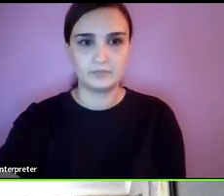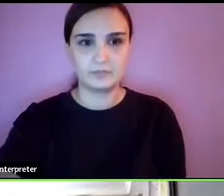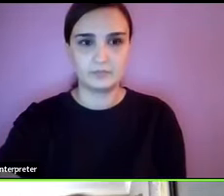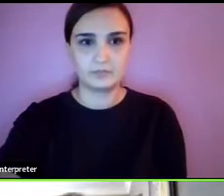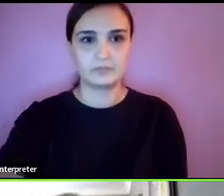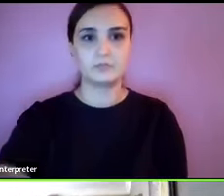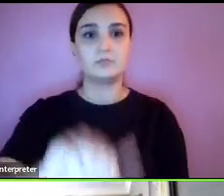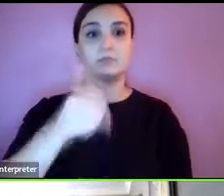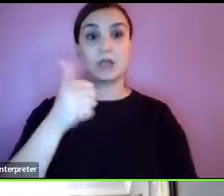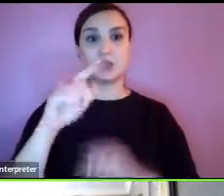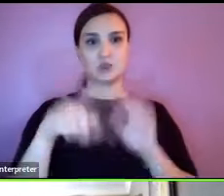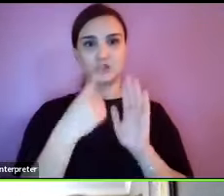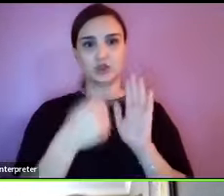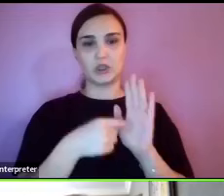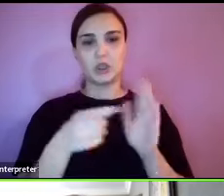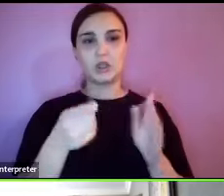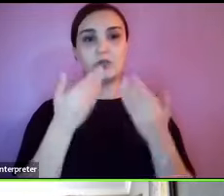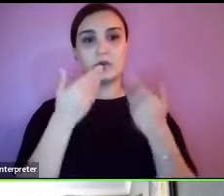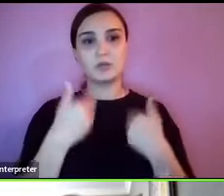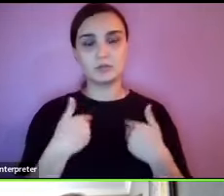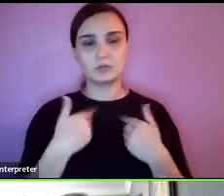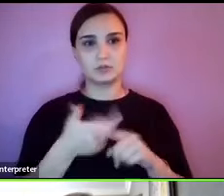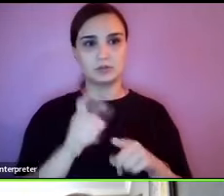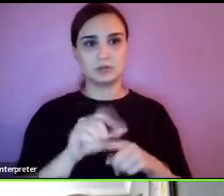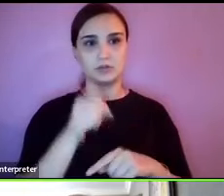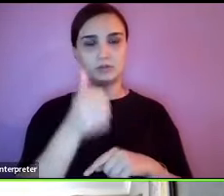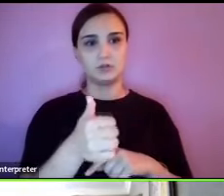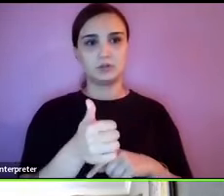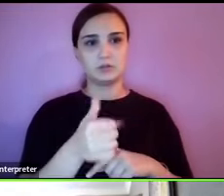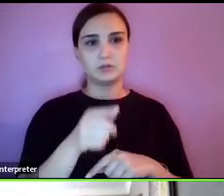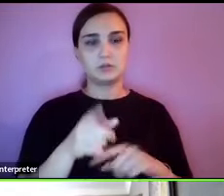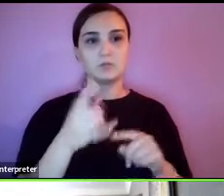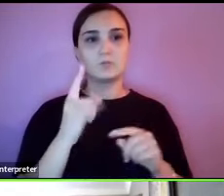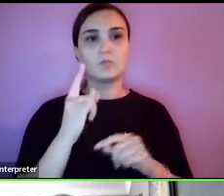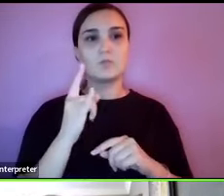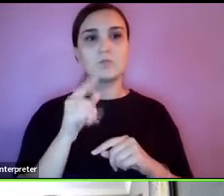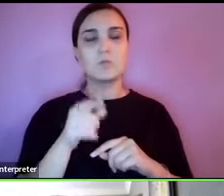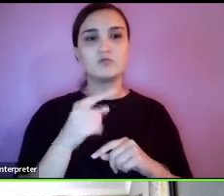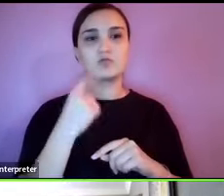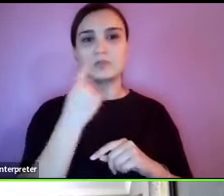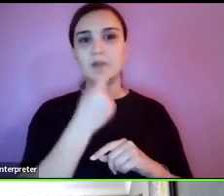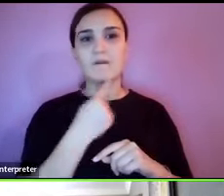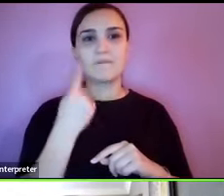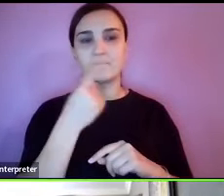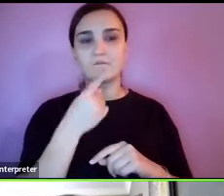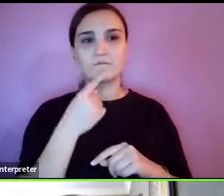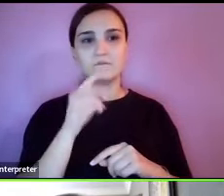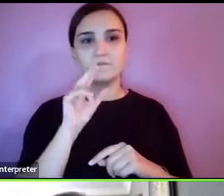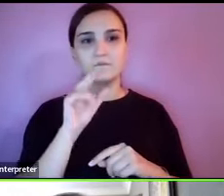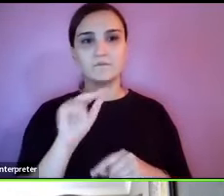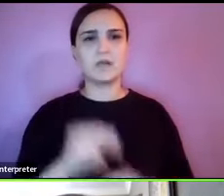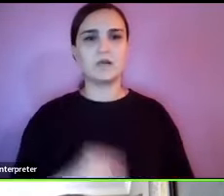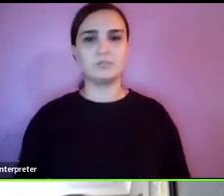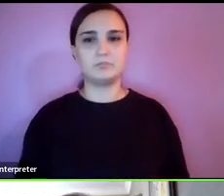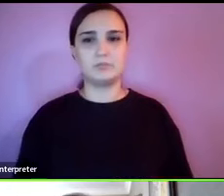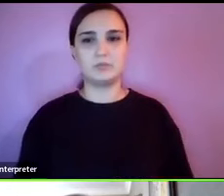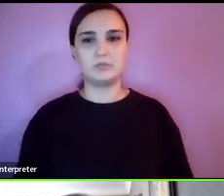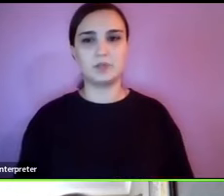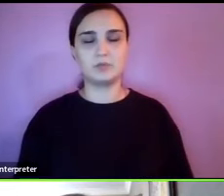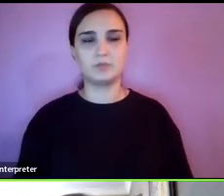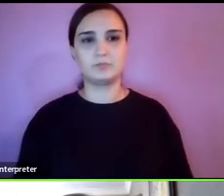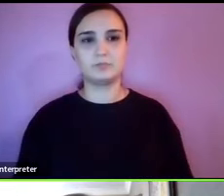question. So thank you for asking that. There not all children communicate verbally. Even if they speak, they may be